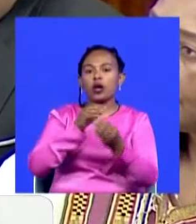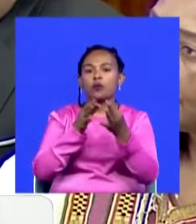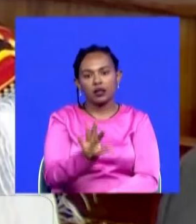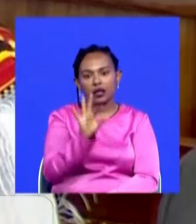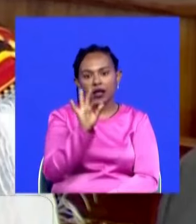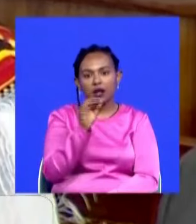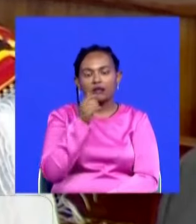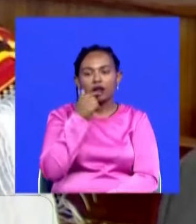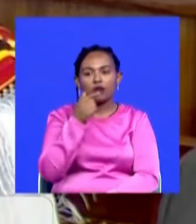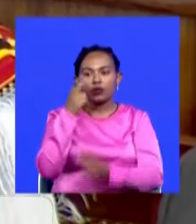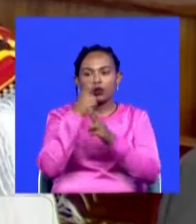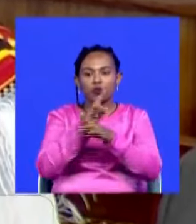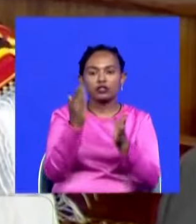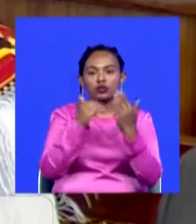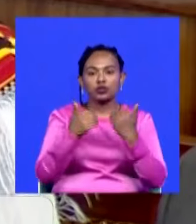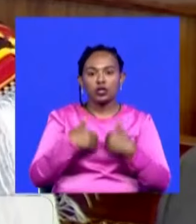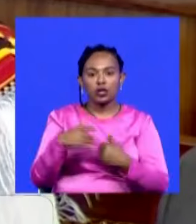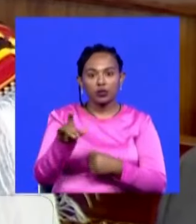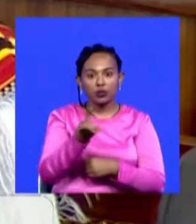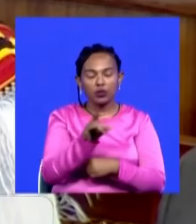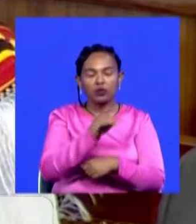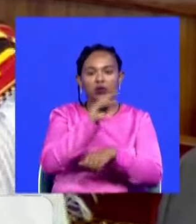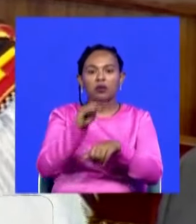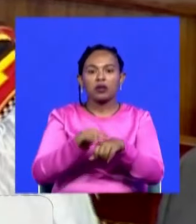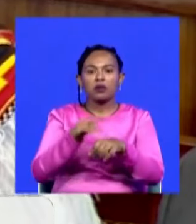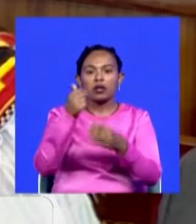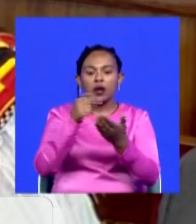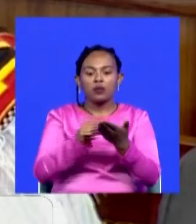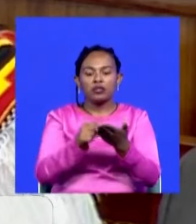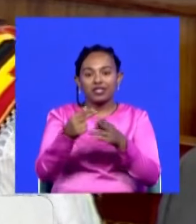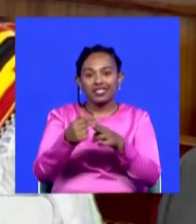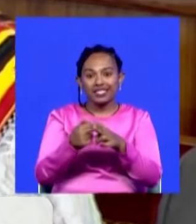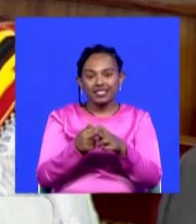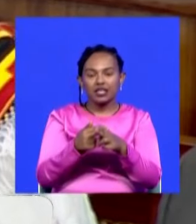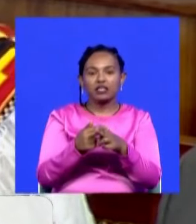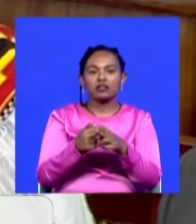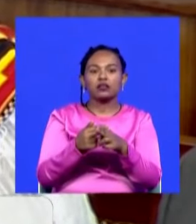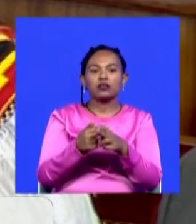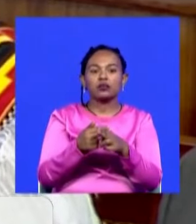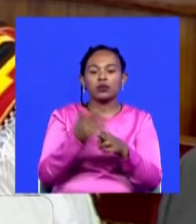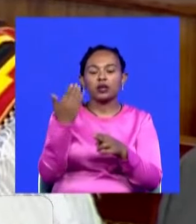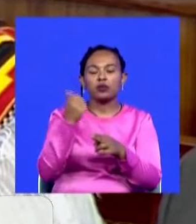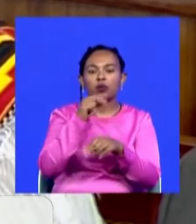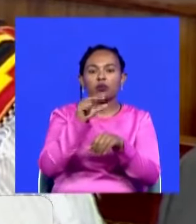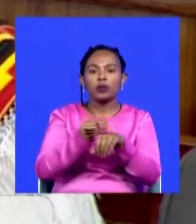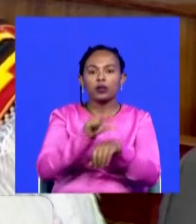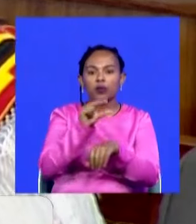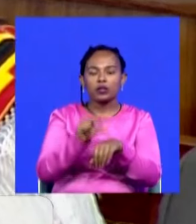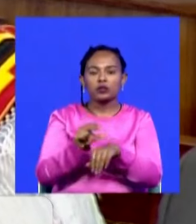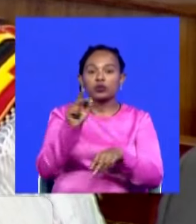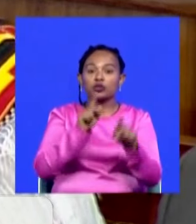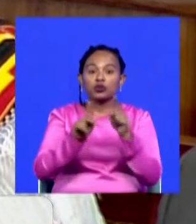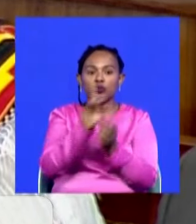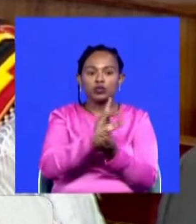ቢሰጥ። ክቡር ጠቅላይ ሚኒስትር፣ ከመደበኛ በጀት እጥረት የተነሳ በቀድሞ ደቡብ ብሔር ብሔረሰቦችና ህዝቦች ክልል